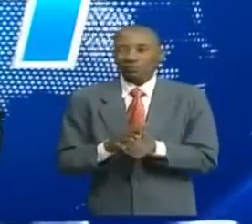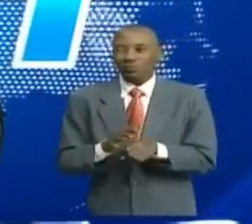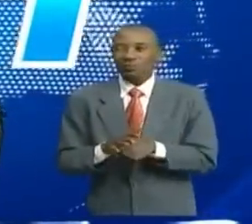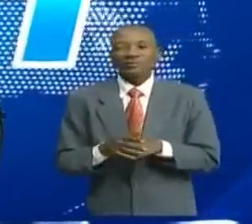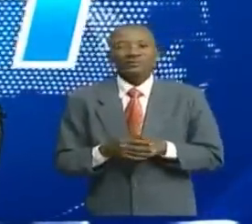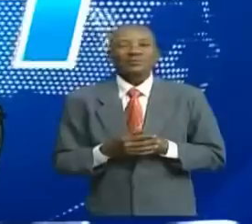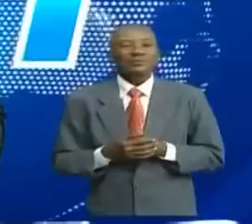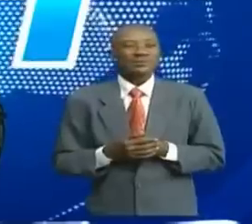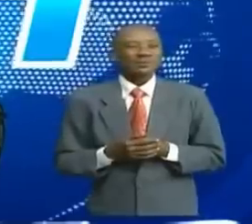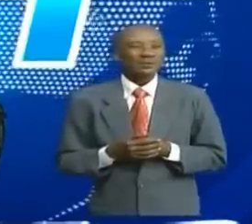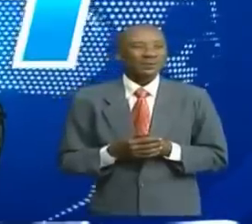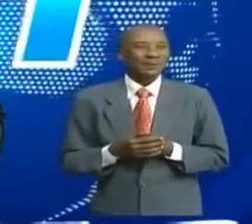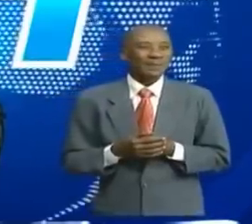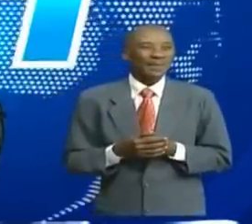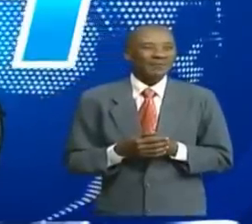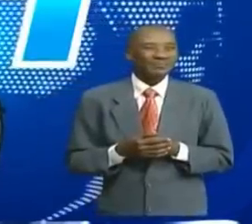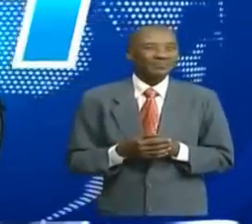l'amélioration